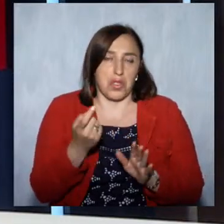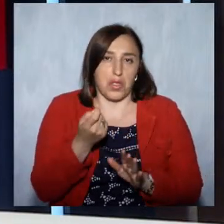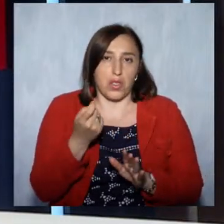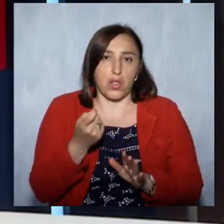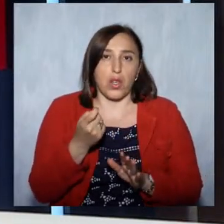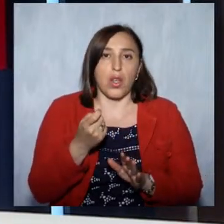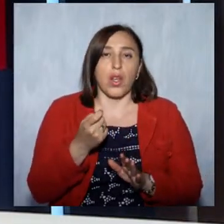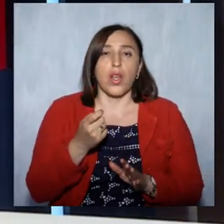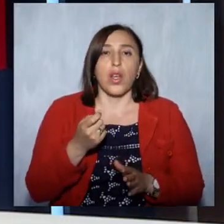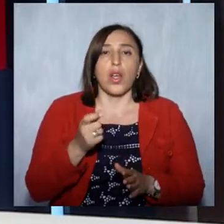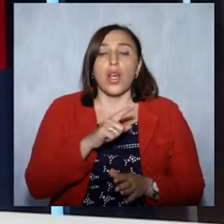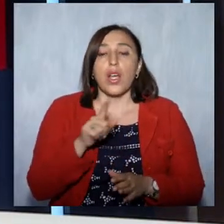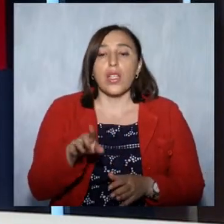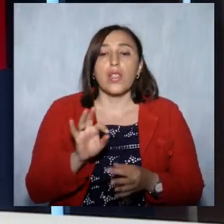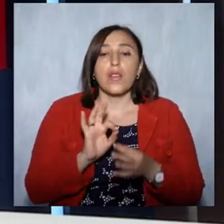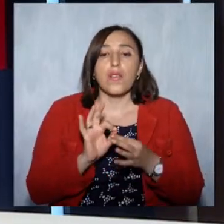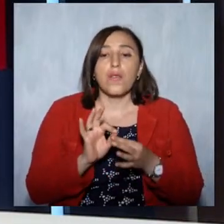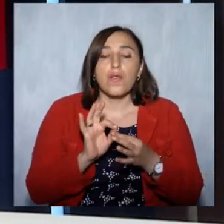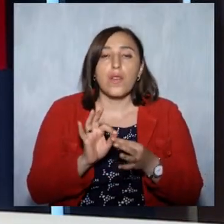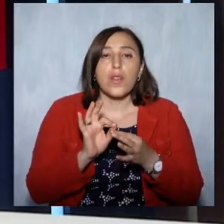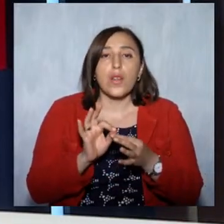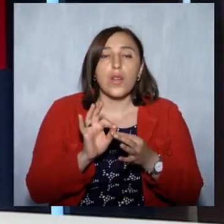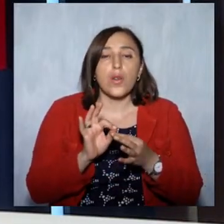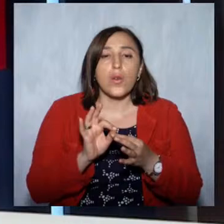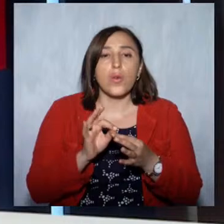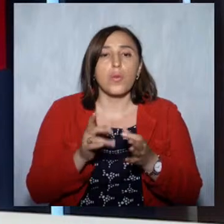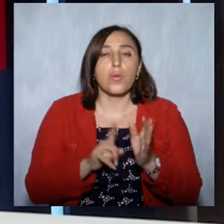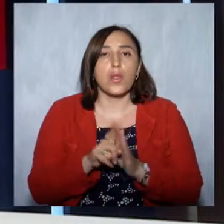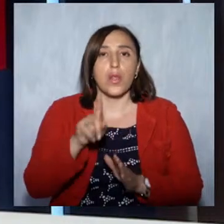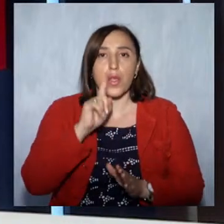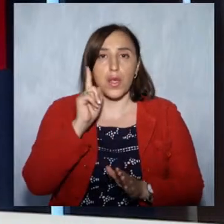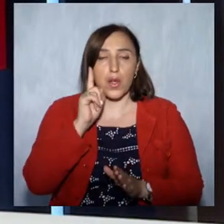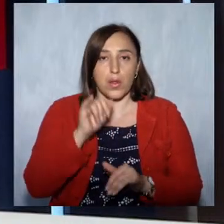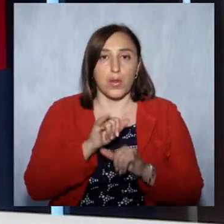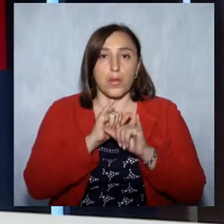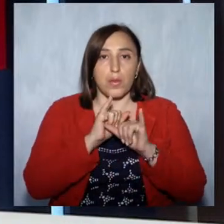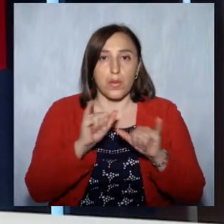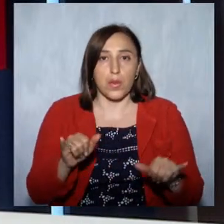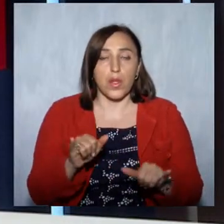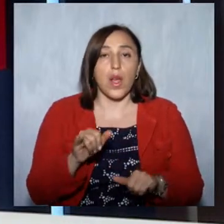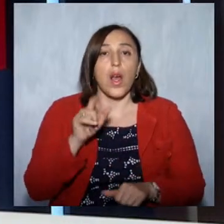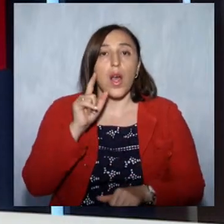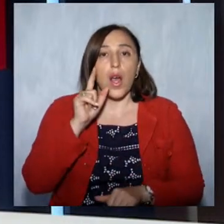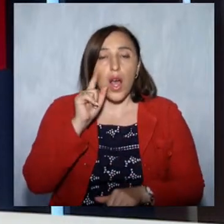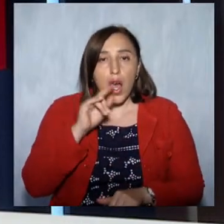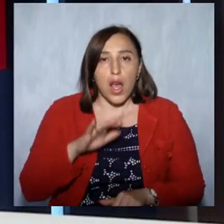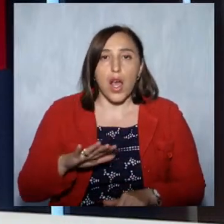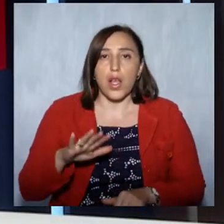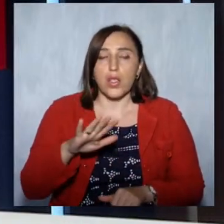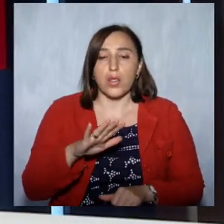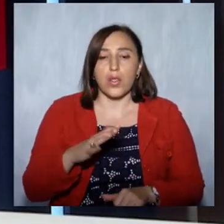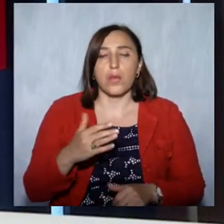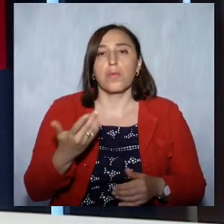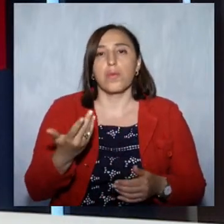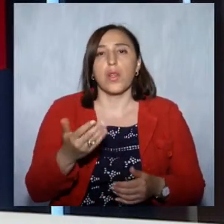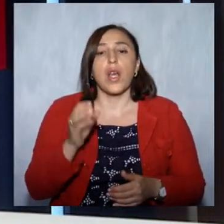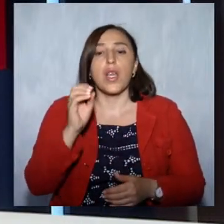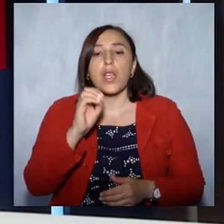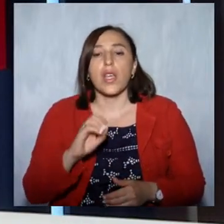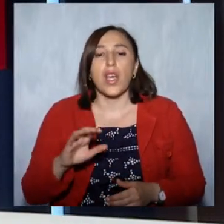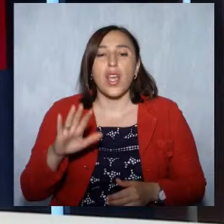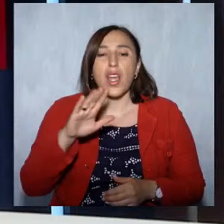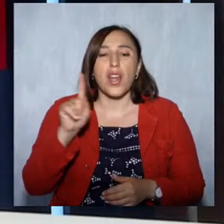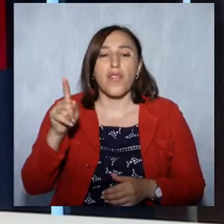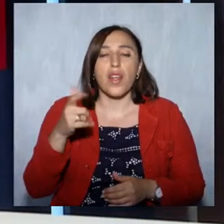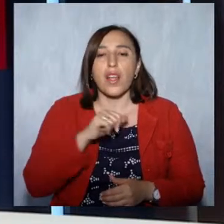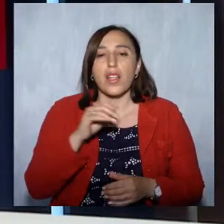և երիտասարդանում է կովիդից մահացության դեպքերի թիվը։ Հայաստանը նորից հայտնվել է Եվրամիության